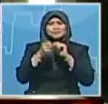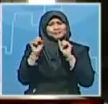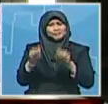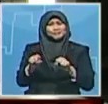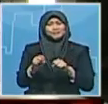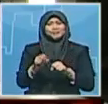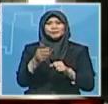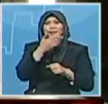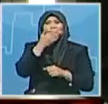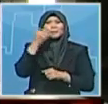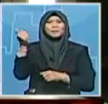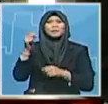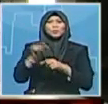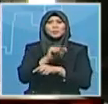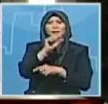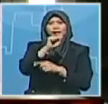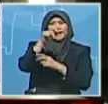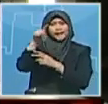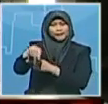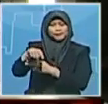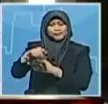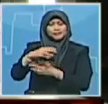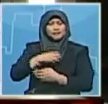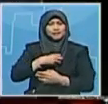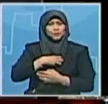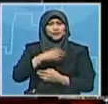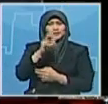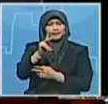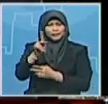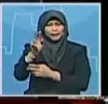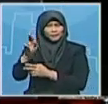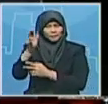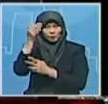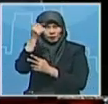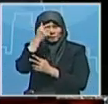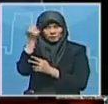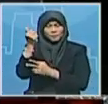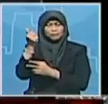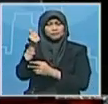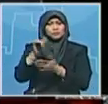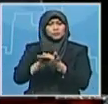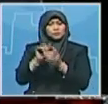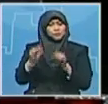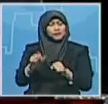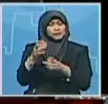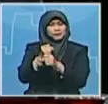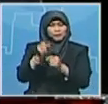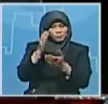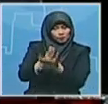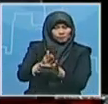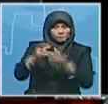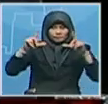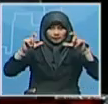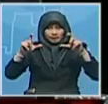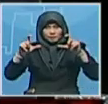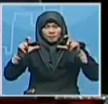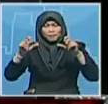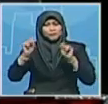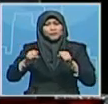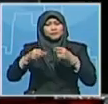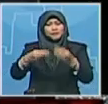menjadi. Tapi lebih baik menggunakan apps Aduan Jalan KKR. Kerana situ sebab record. Kalau situ, kalau kita dapat berhenti ambil gambar, dia akan